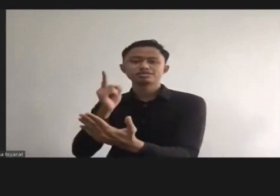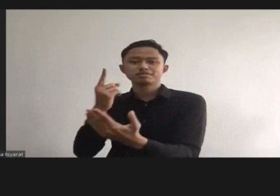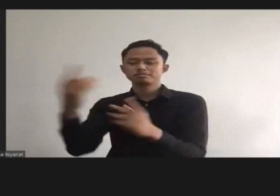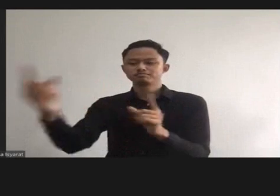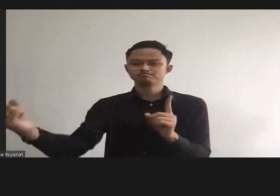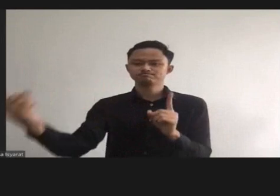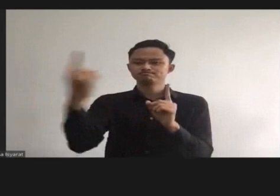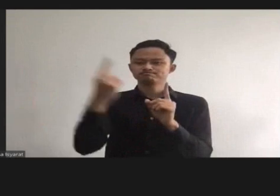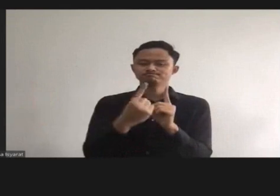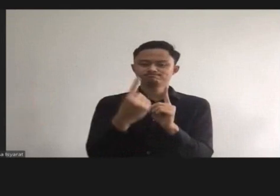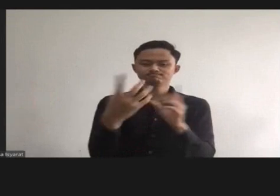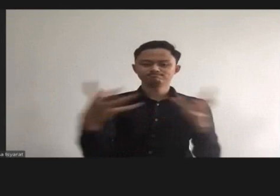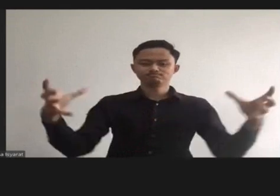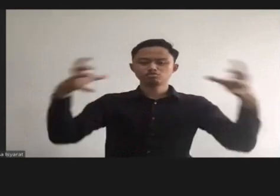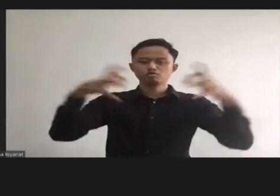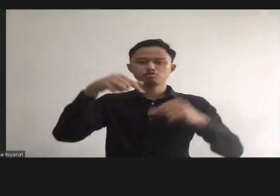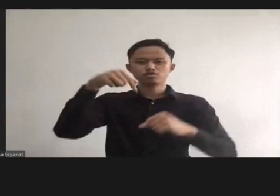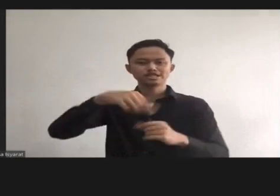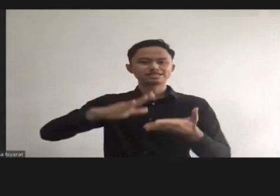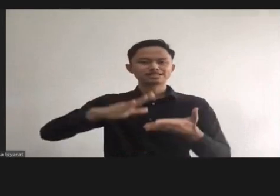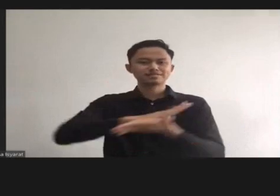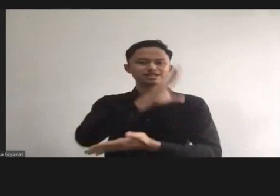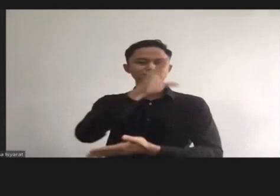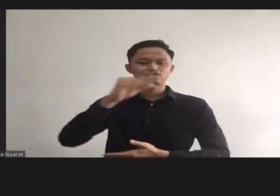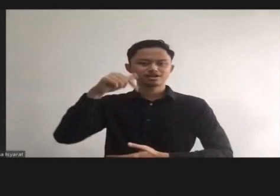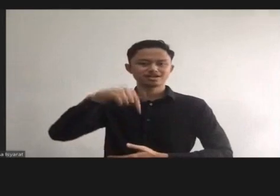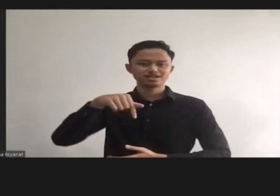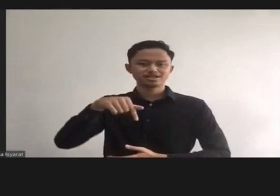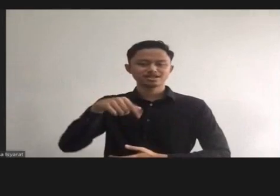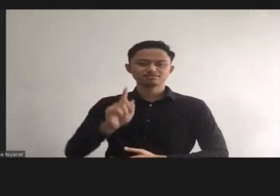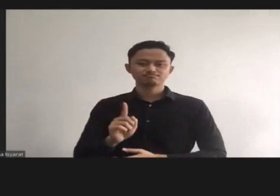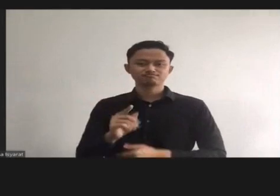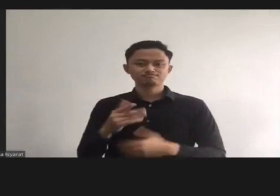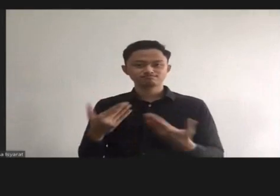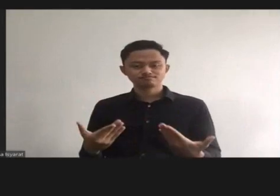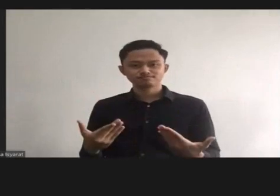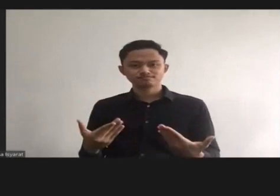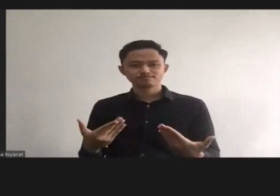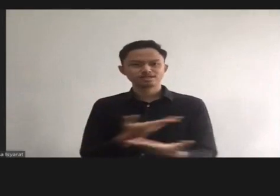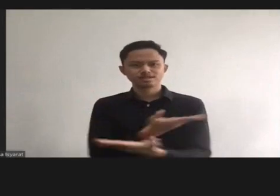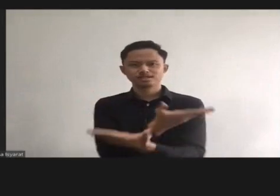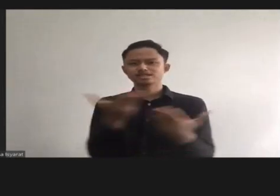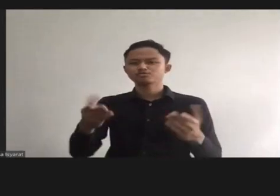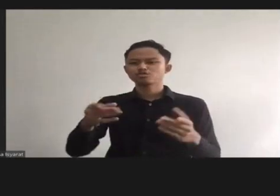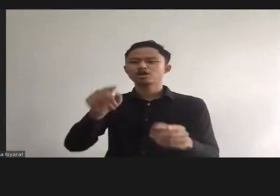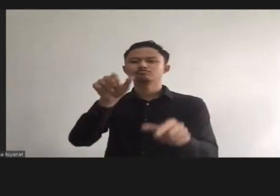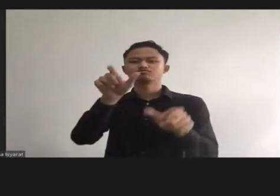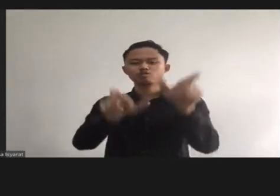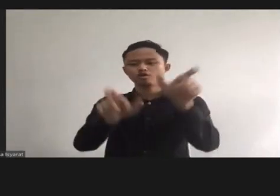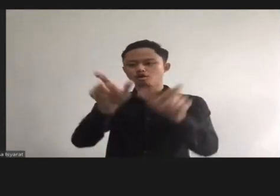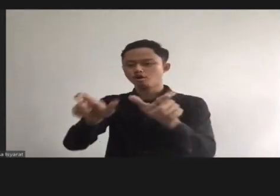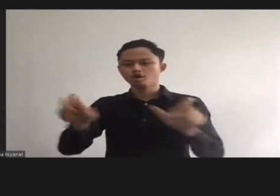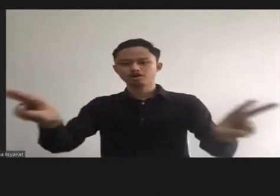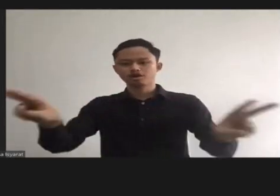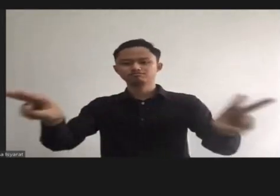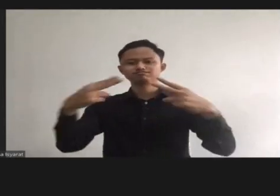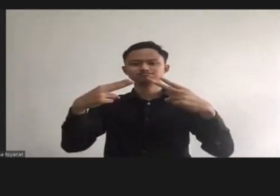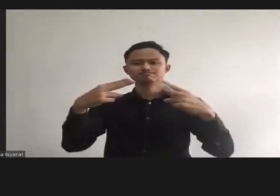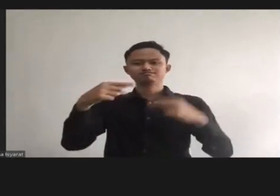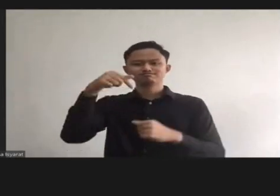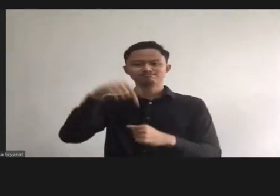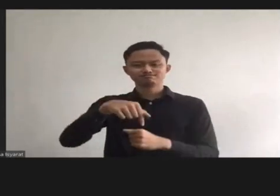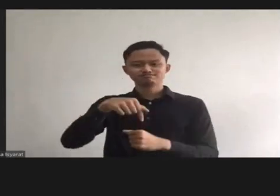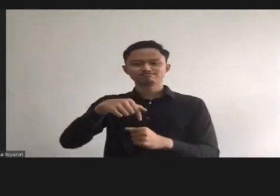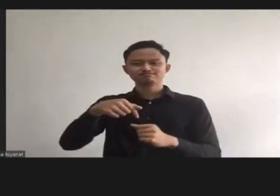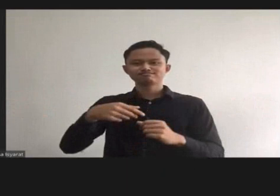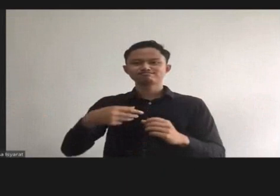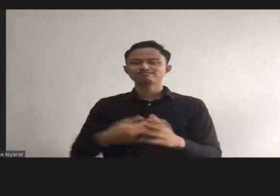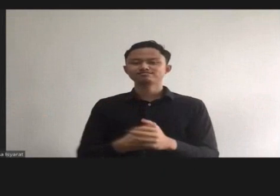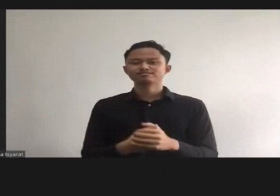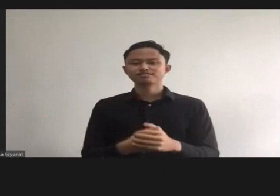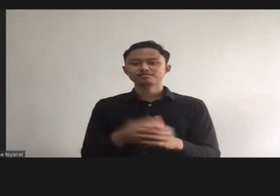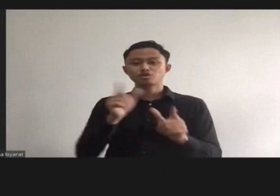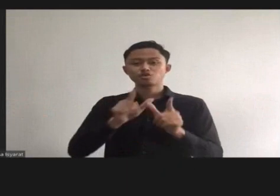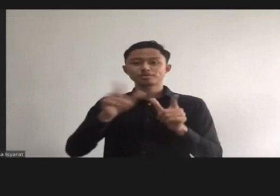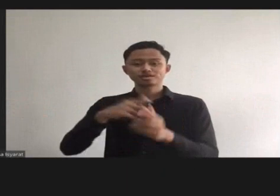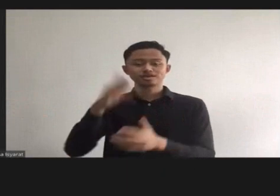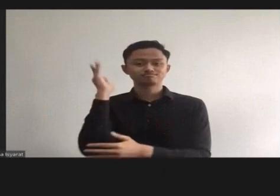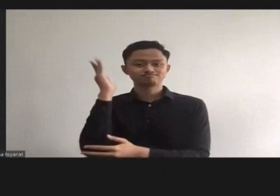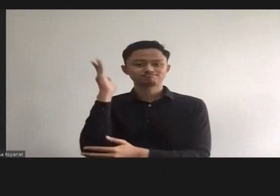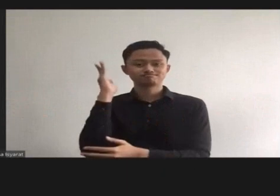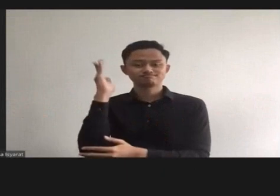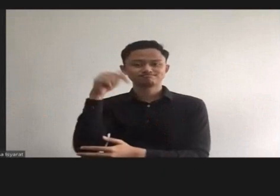dalam kesempatan sore hari ini, serta semua partisipan yang hadir dalam webinar sore hari ini,